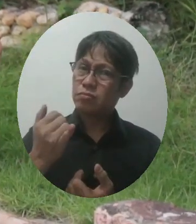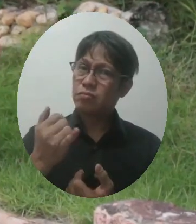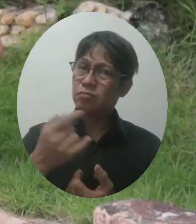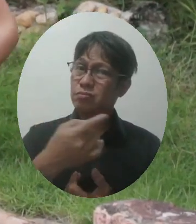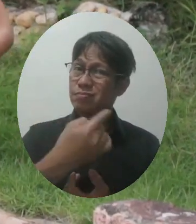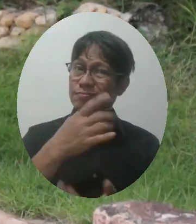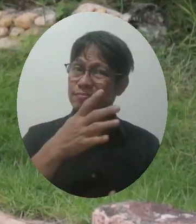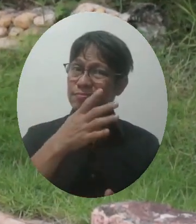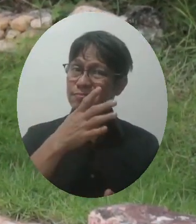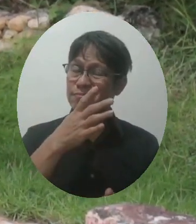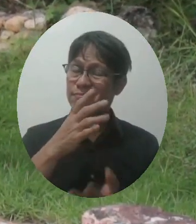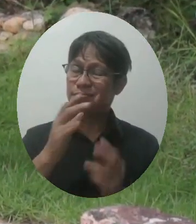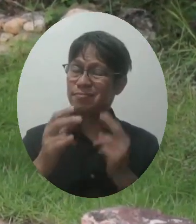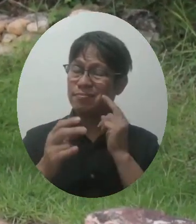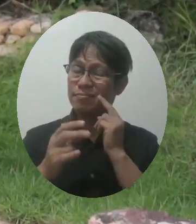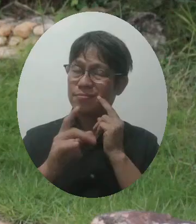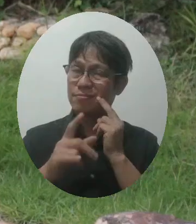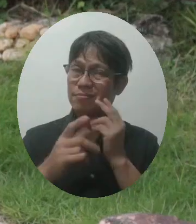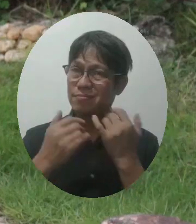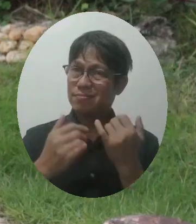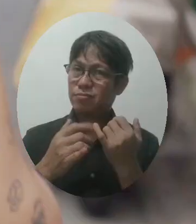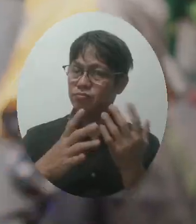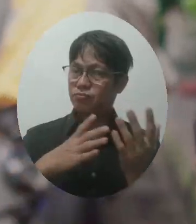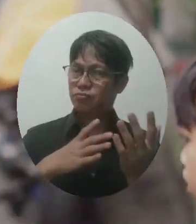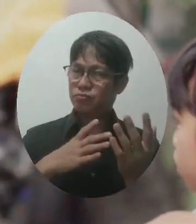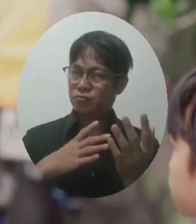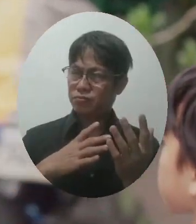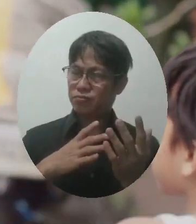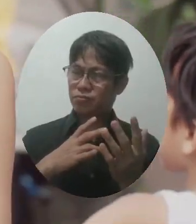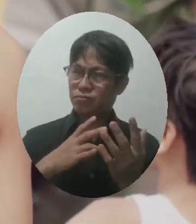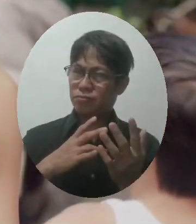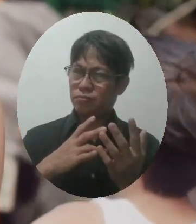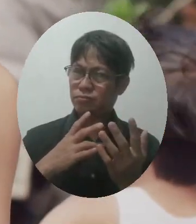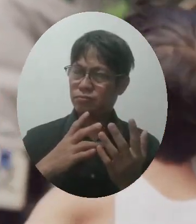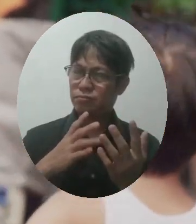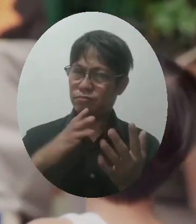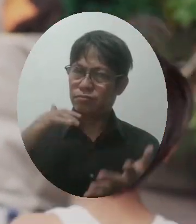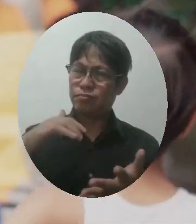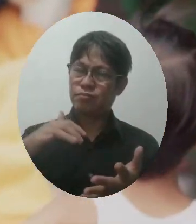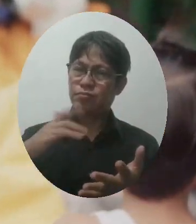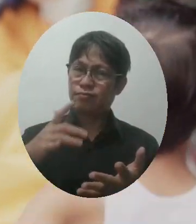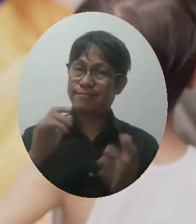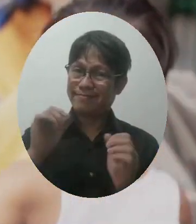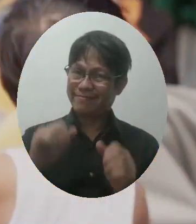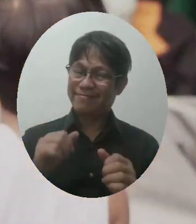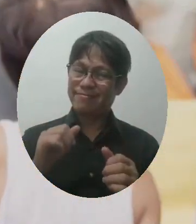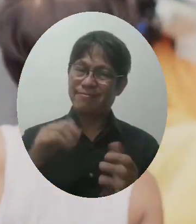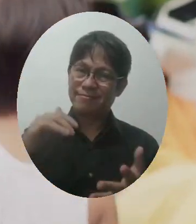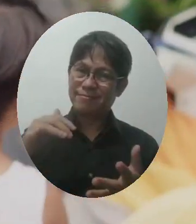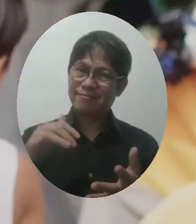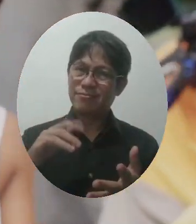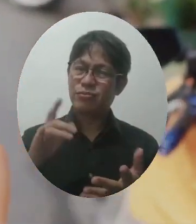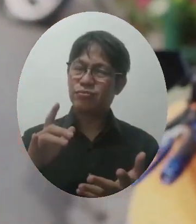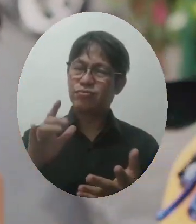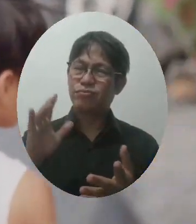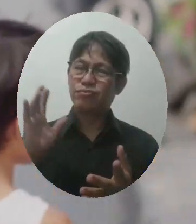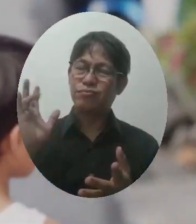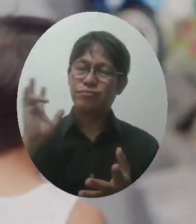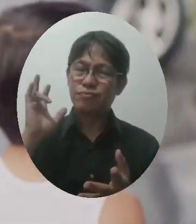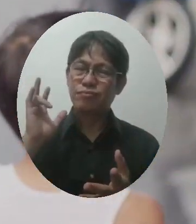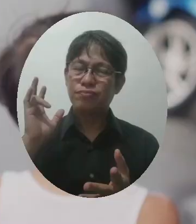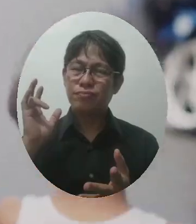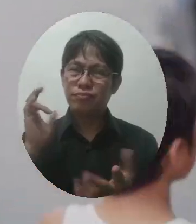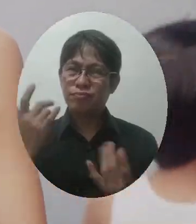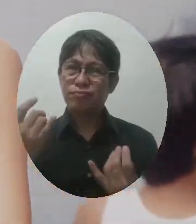hindi na nahihirapan si Cloud sa pag-aaral. Nakasasabay na siya sa kanyang mga kaklase. Mas aktibo siya sa mga gawain